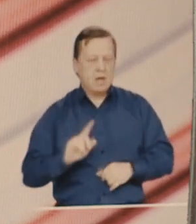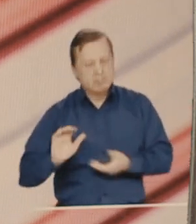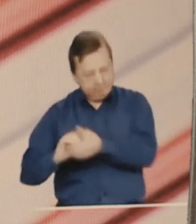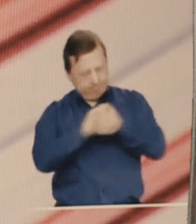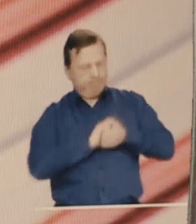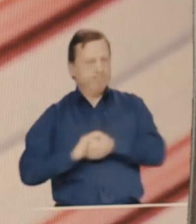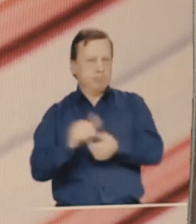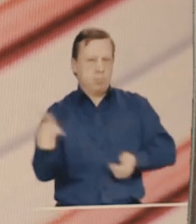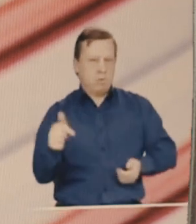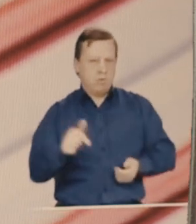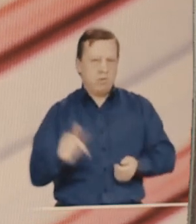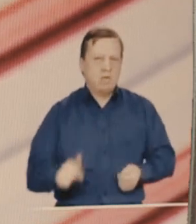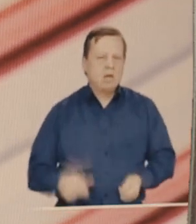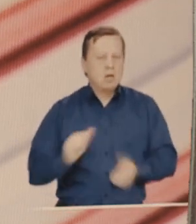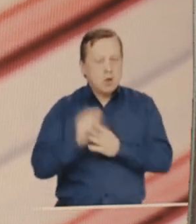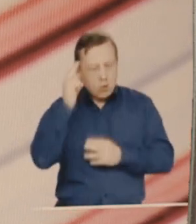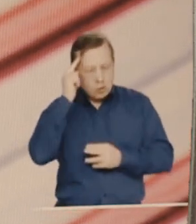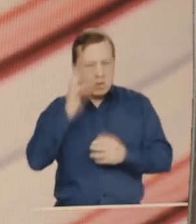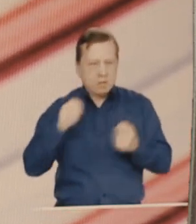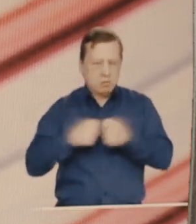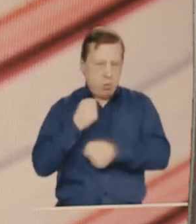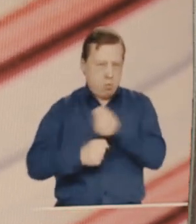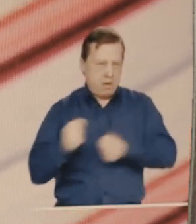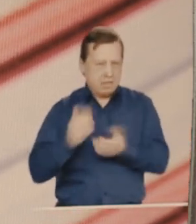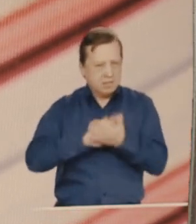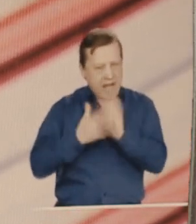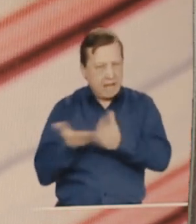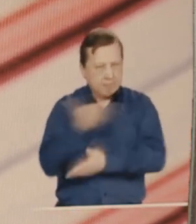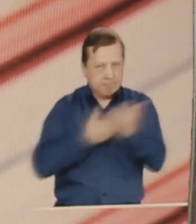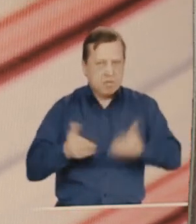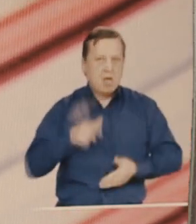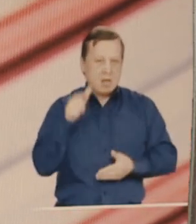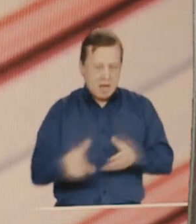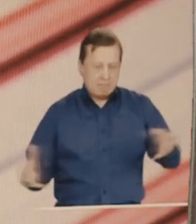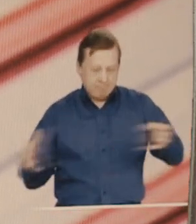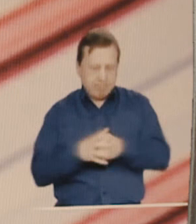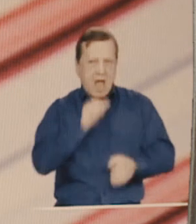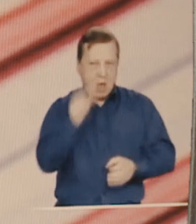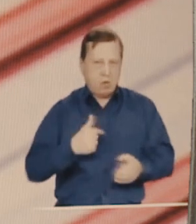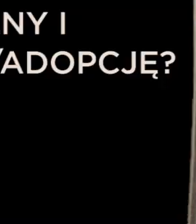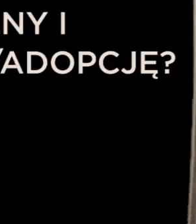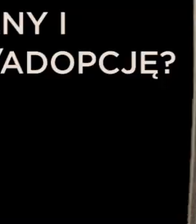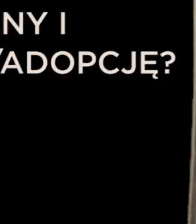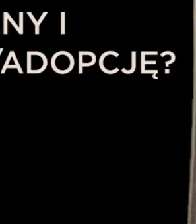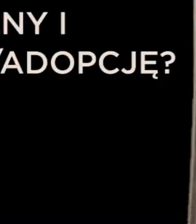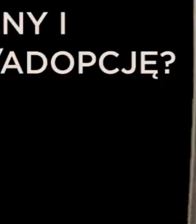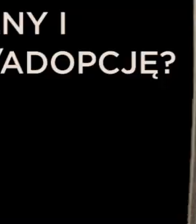solidarności, na wzajemnym zrozumieniu i na współpracy. I taką właśnie Europę zjednoczoną, wspólną ja proponuję i mam nadzieję, że będziemy